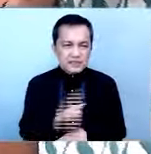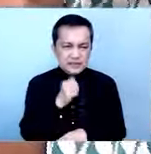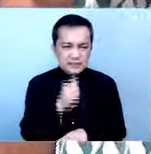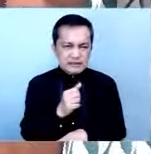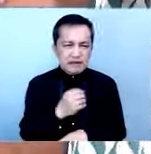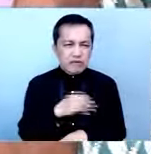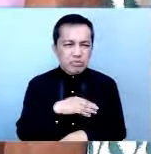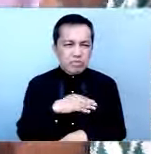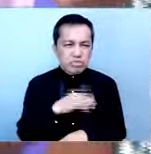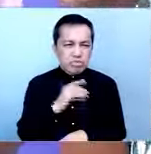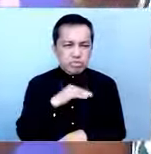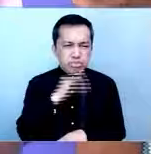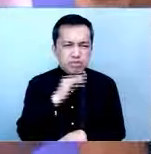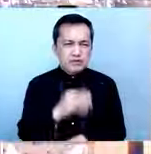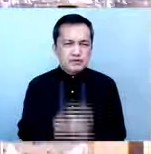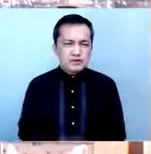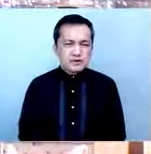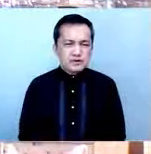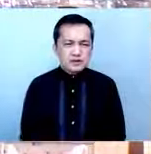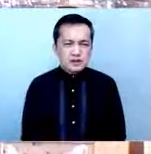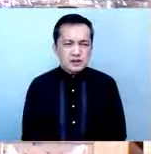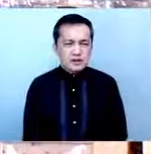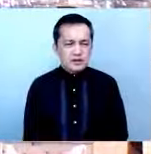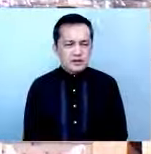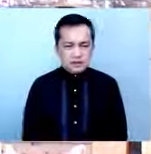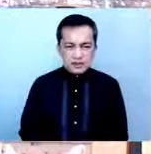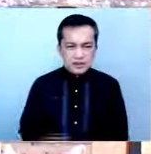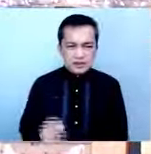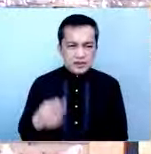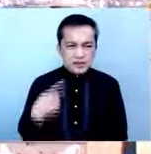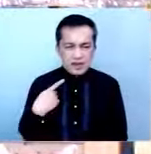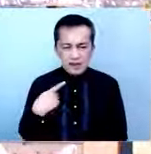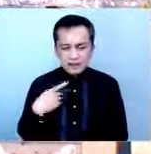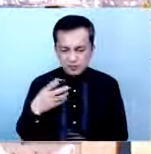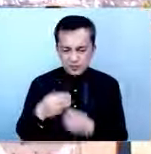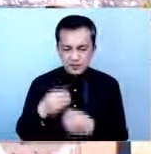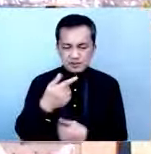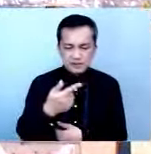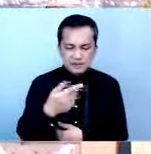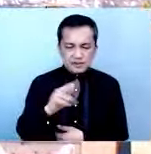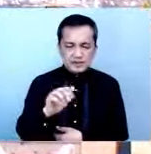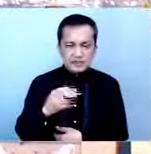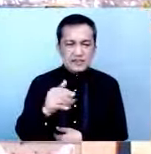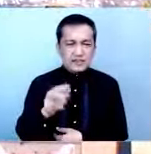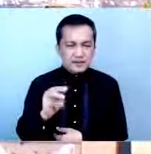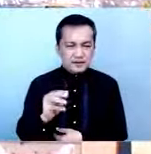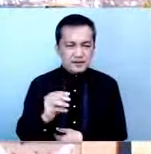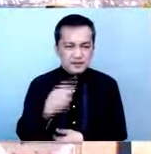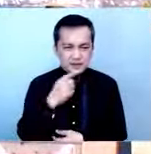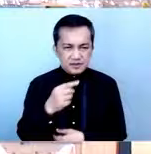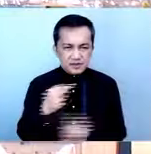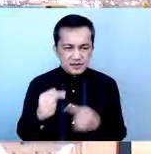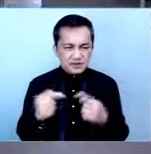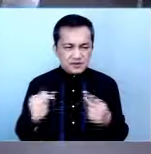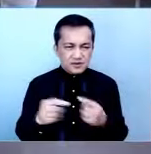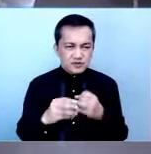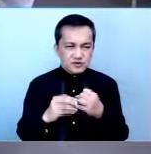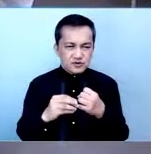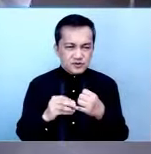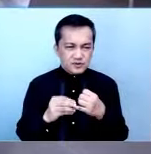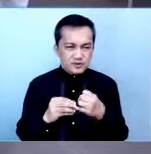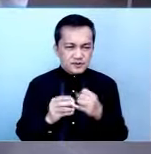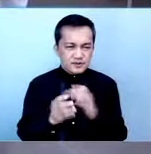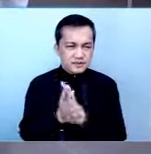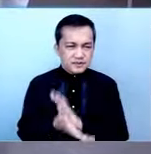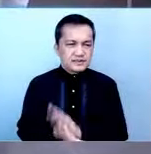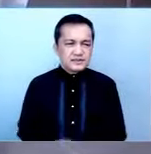can I just say, meron siyang graham sa loob po? Meron po. At sa, yes, mami, dim, sa pansin mo yung contrast ng strawberry sa cheese. Yeah.